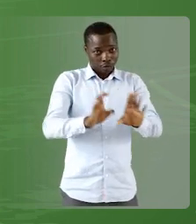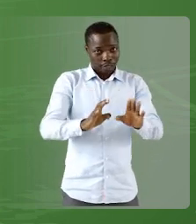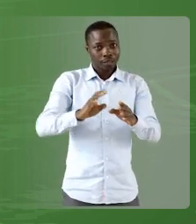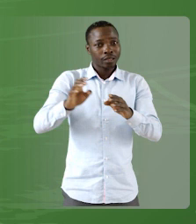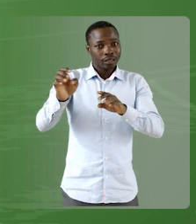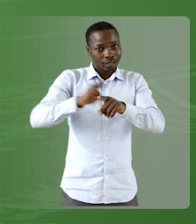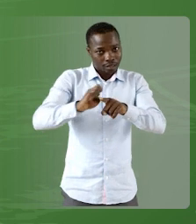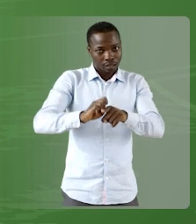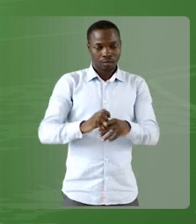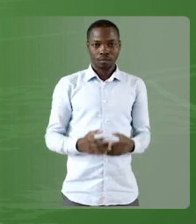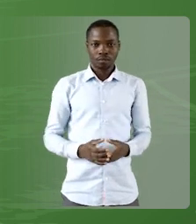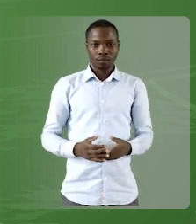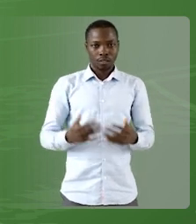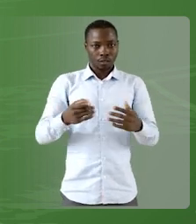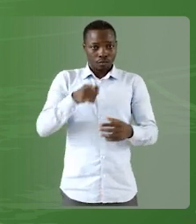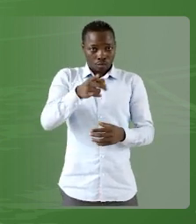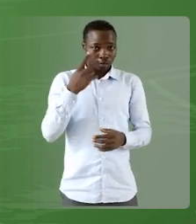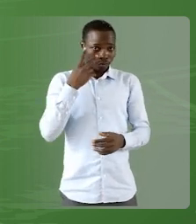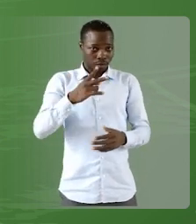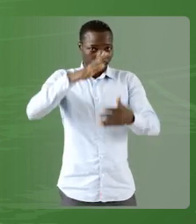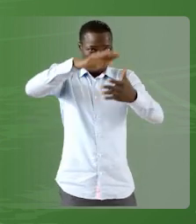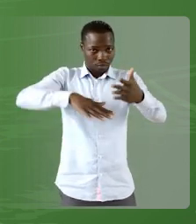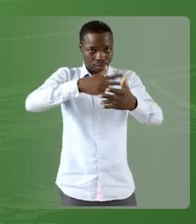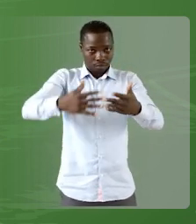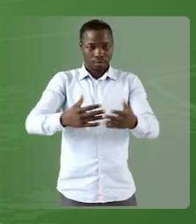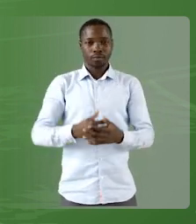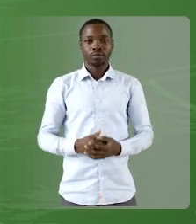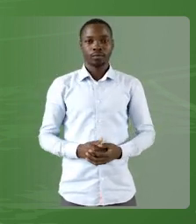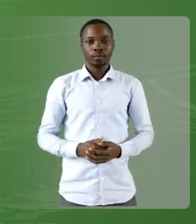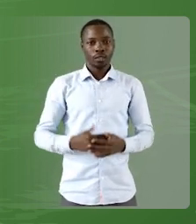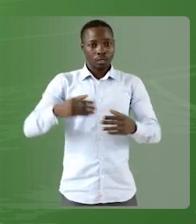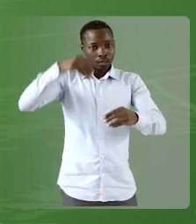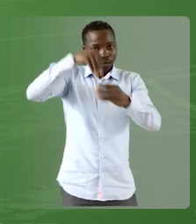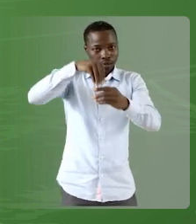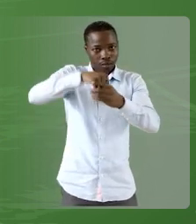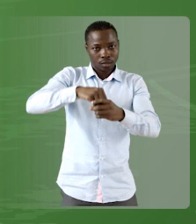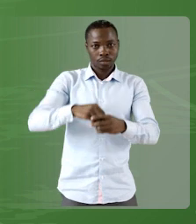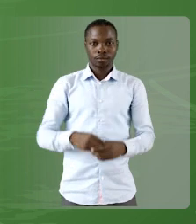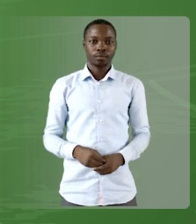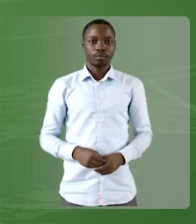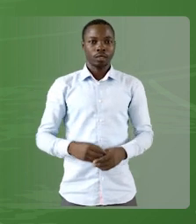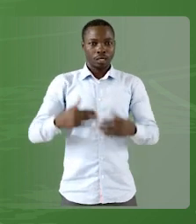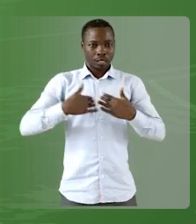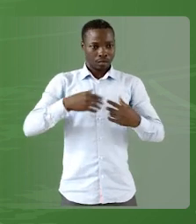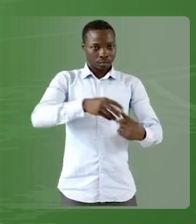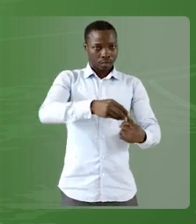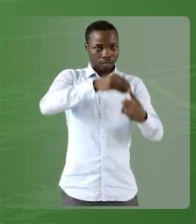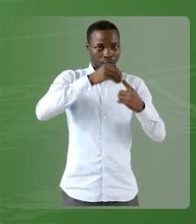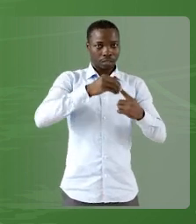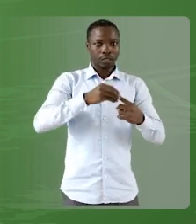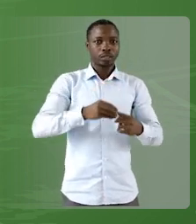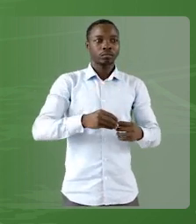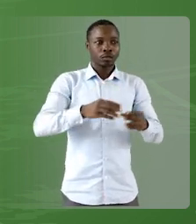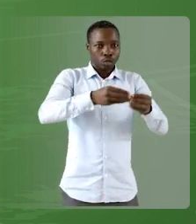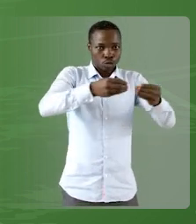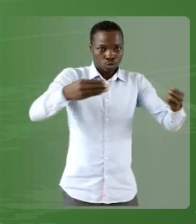Le tableau que vous voyez présente des caractéristiques d'un sol